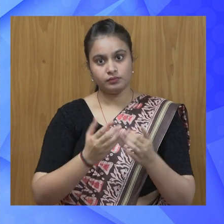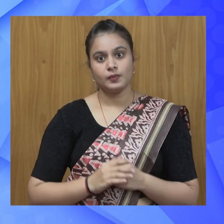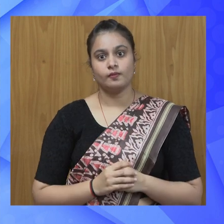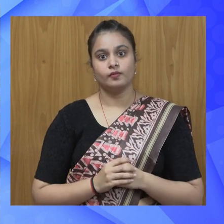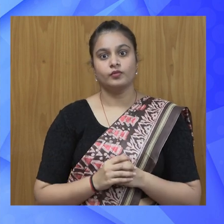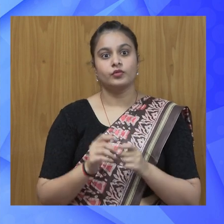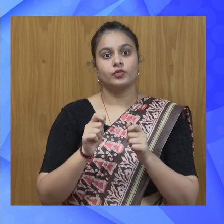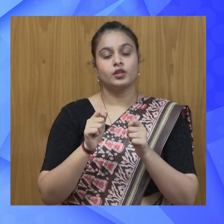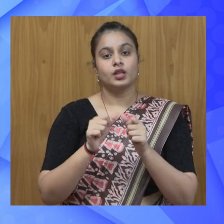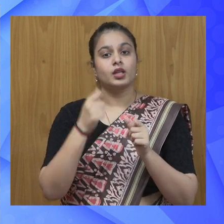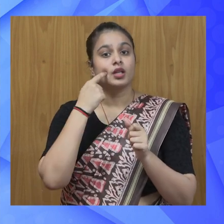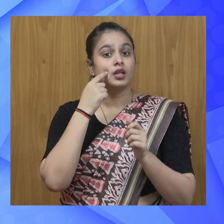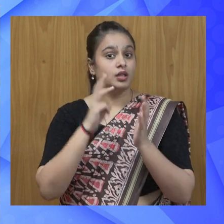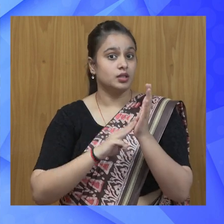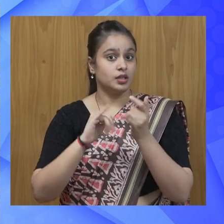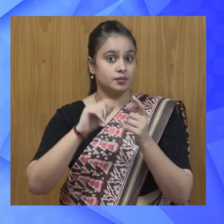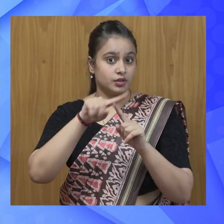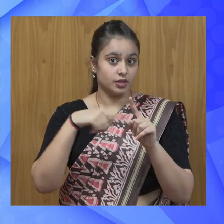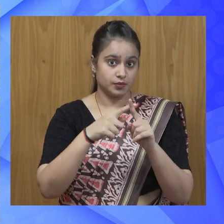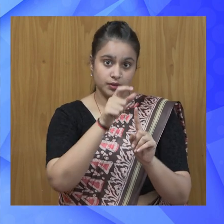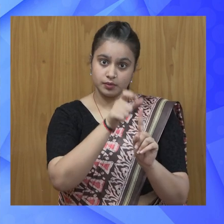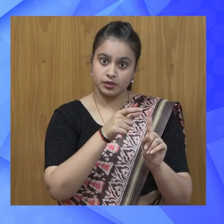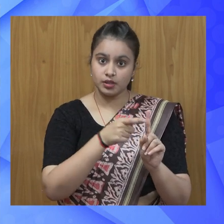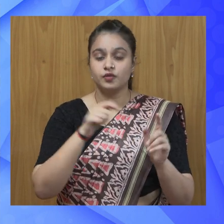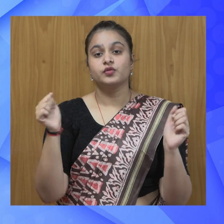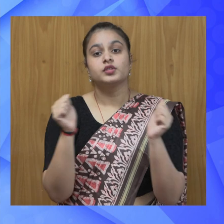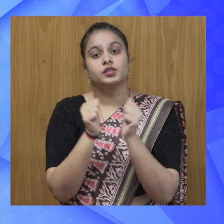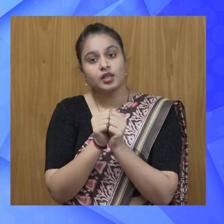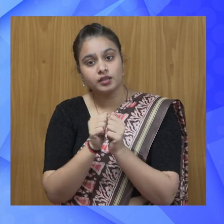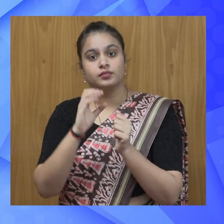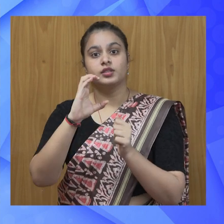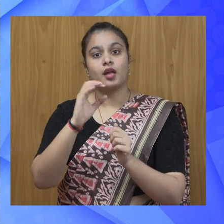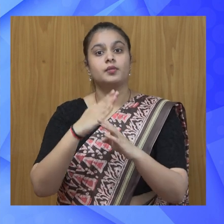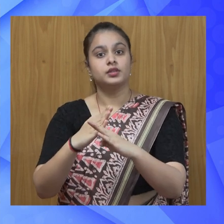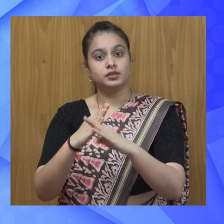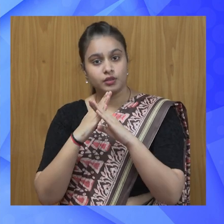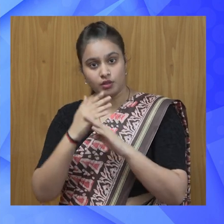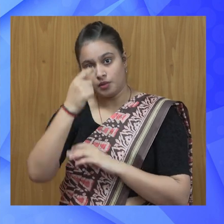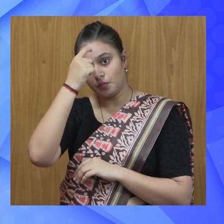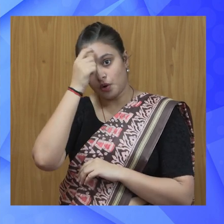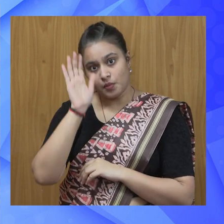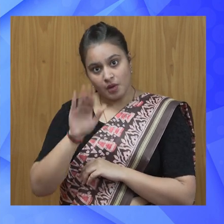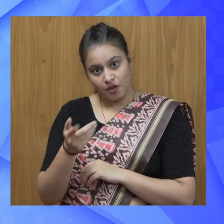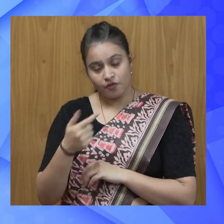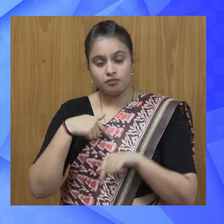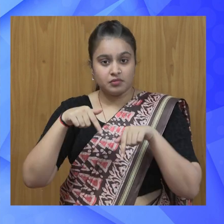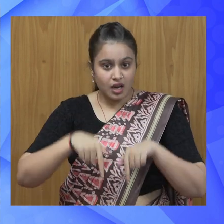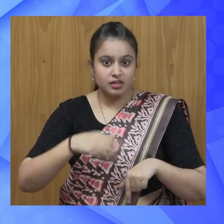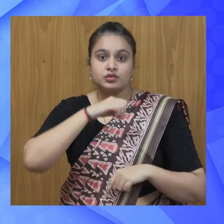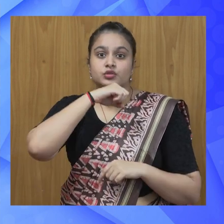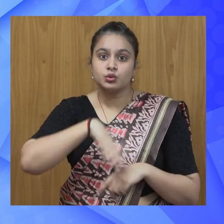इंडिया मेडिकल इंस्टीट्यूट के एक्सपर्ट हैं और उसके साथ साथ जो एक साइबर सिक्योरिटी इशू है क्योंकि आजकल जो यूथ